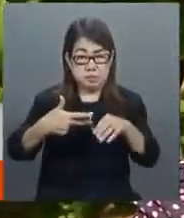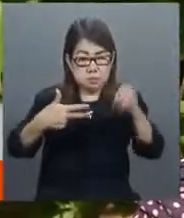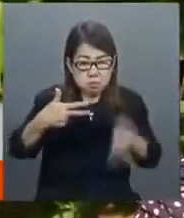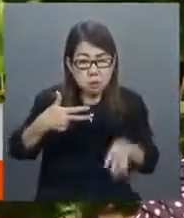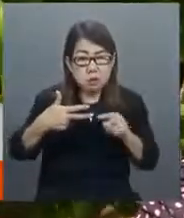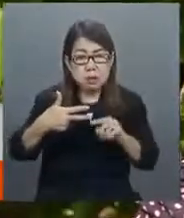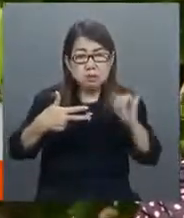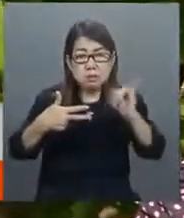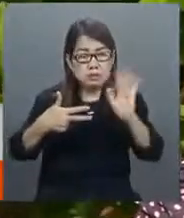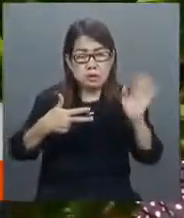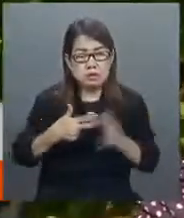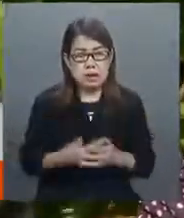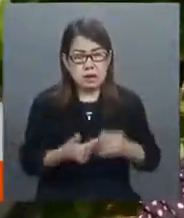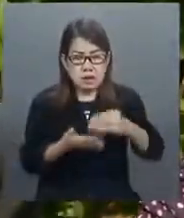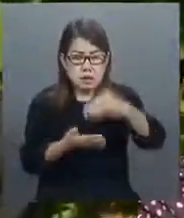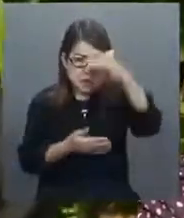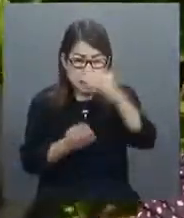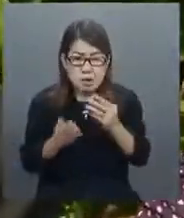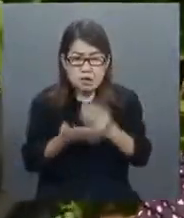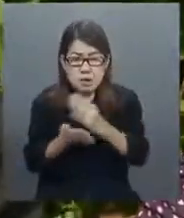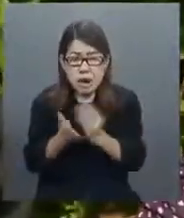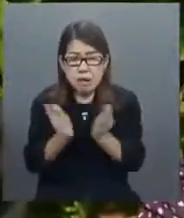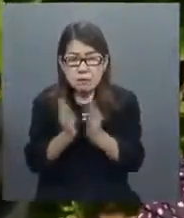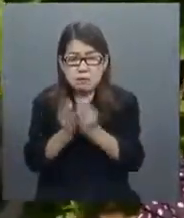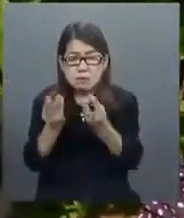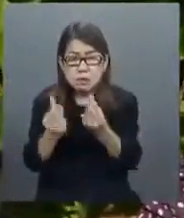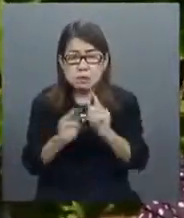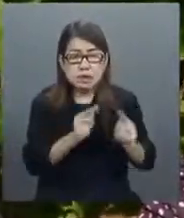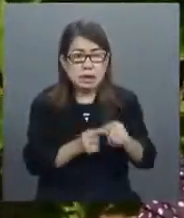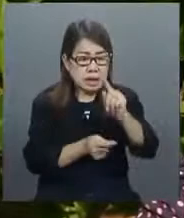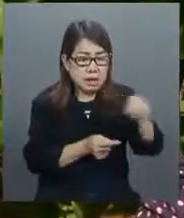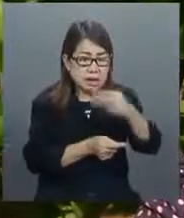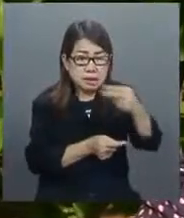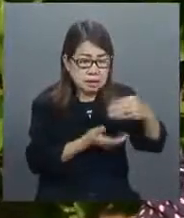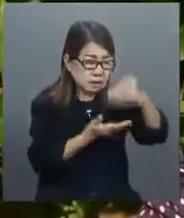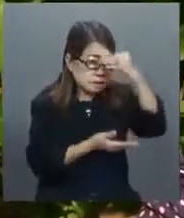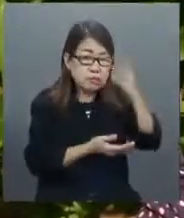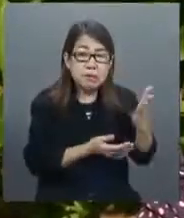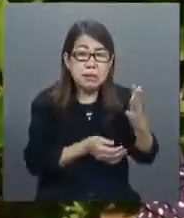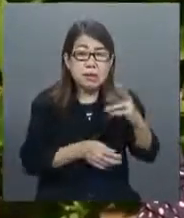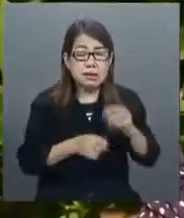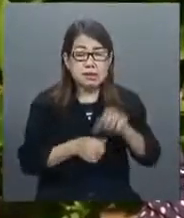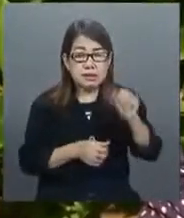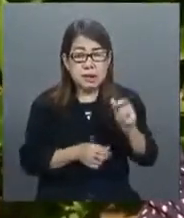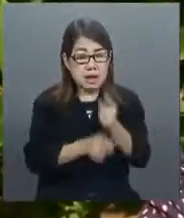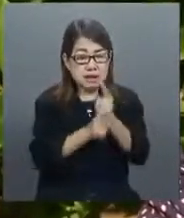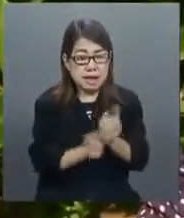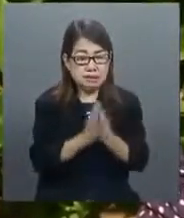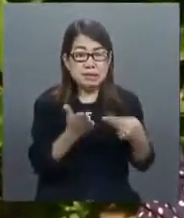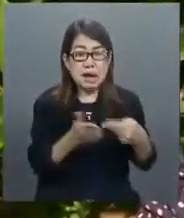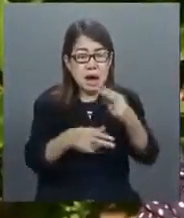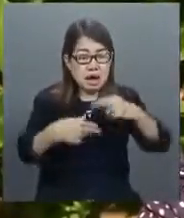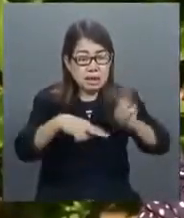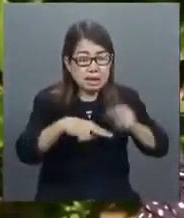ถึงแม้ว่าเขาไม่ได้ไปเรียนคณิตศาสตร์ไม่ได้ไปเรียนภาษาอังกฤษในห้องเรียนในคลาสที่ทางตามหลักสูตรตรงนั้น